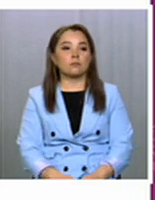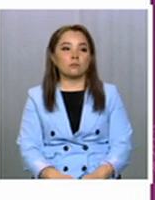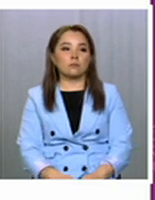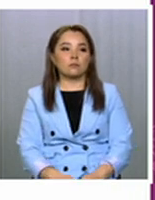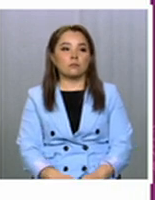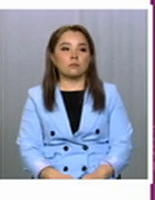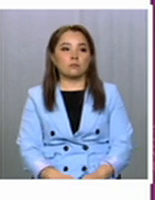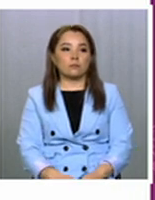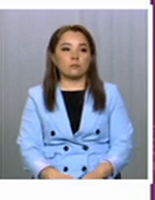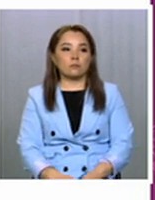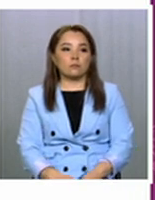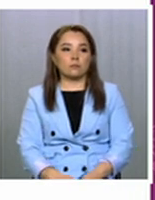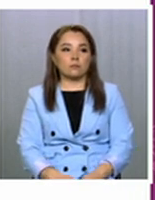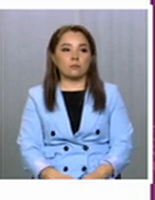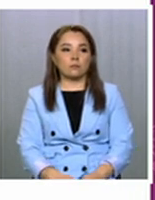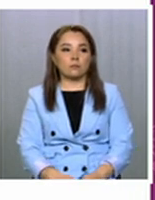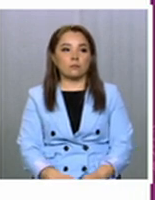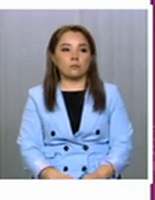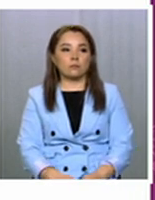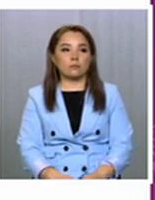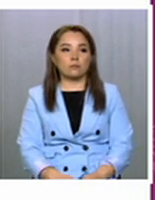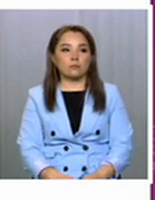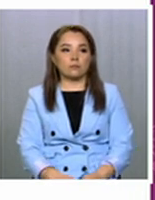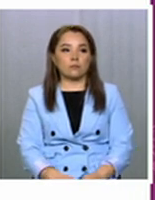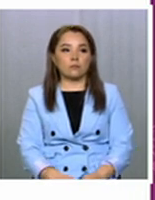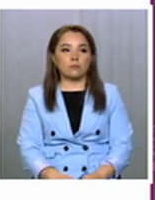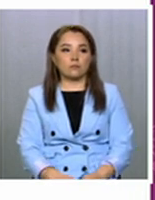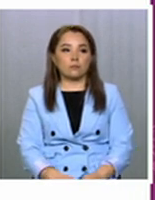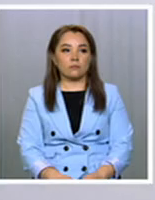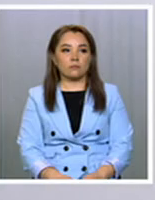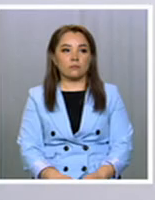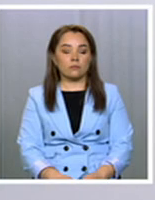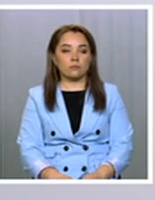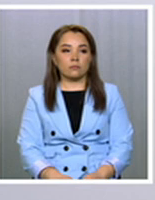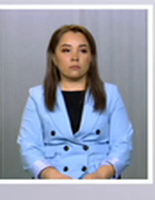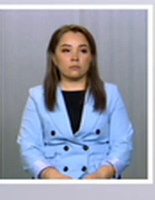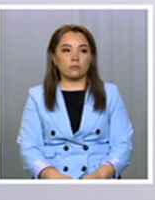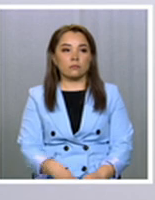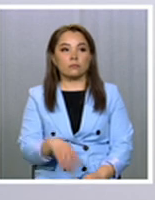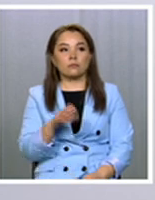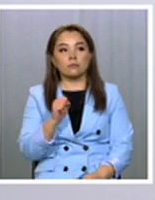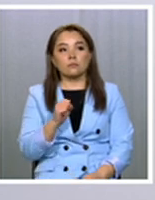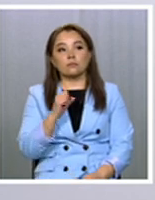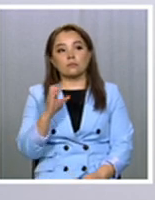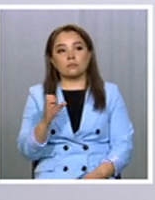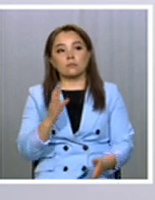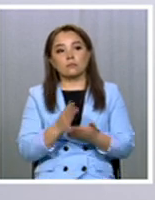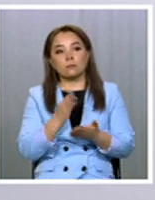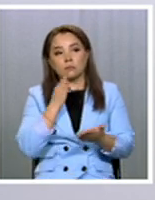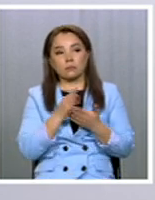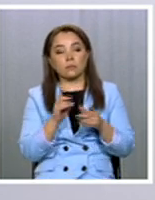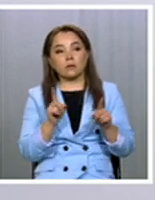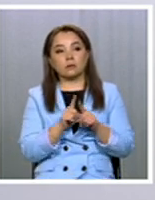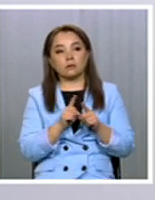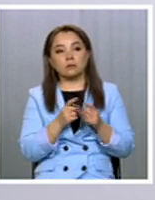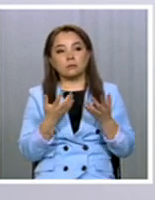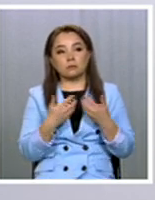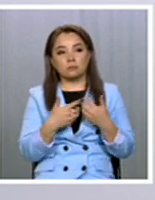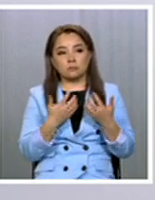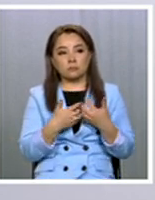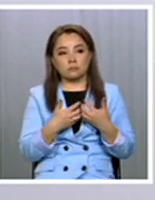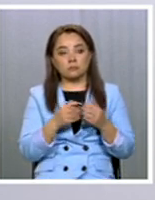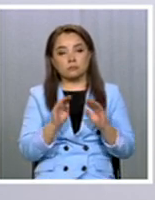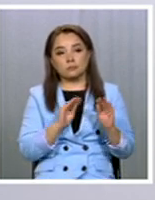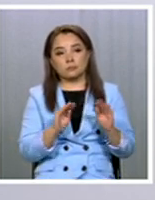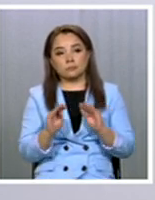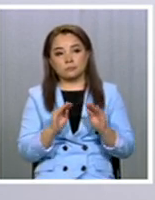астында 52-ге тең екен. Енді үшінші қабырғасы бізде AC болады. AC